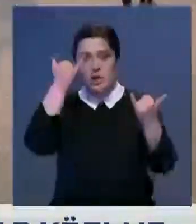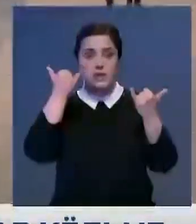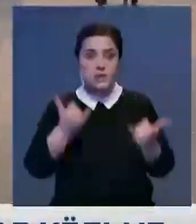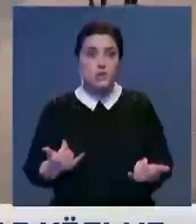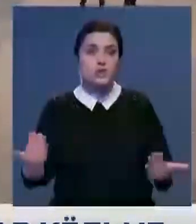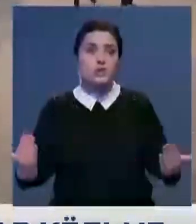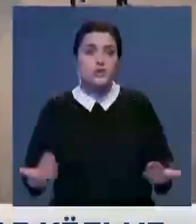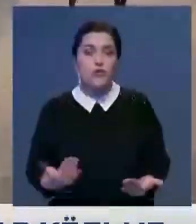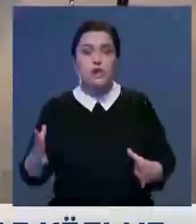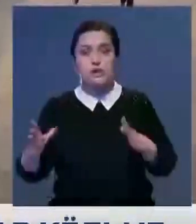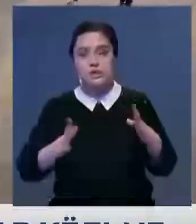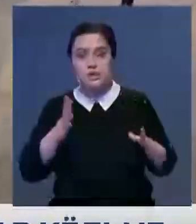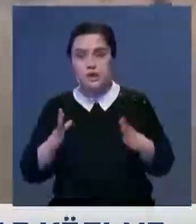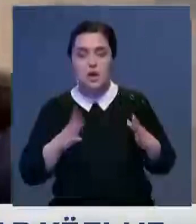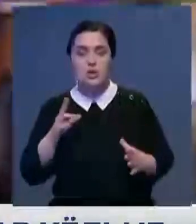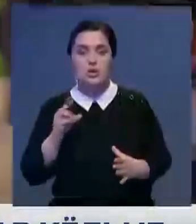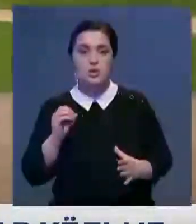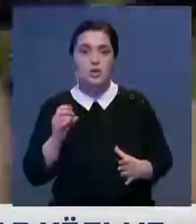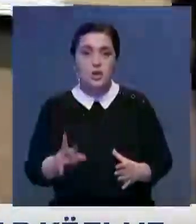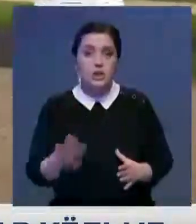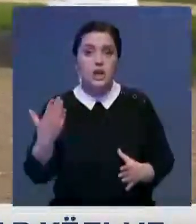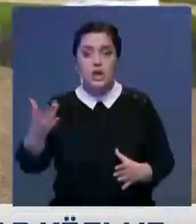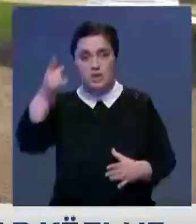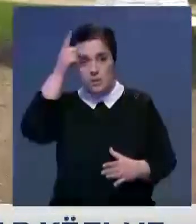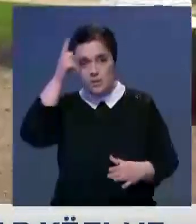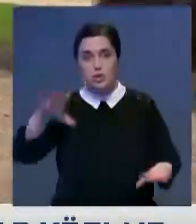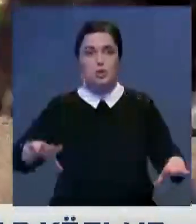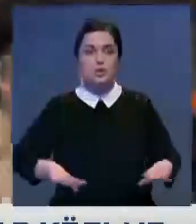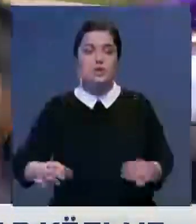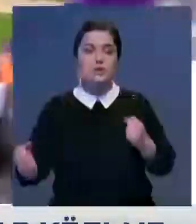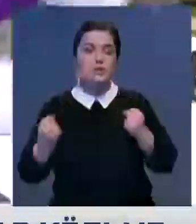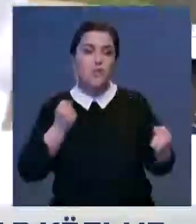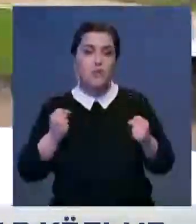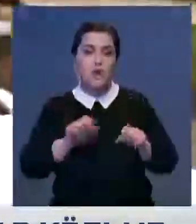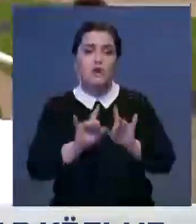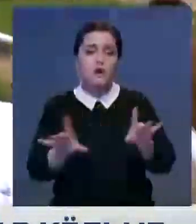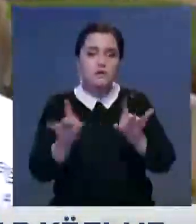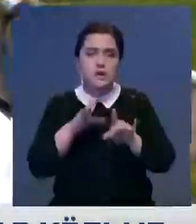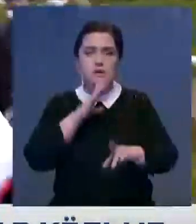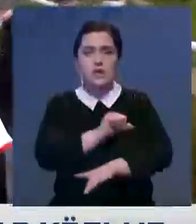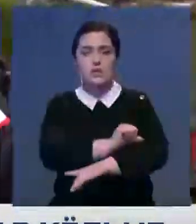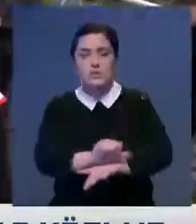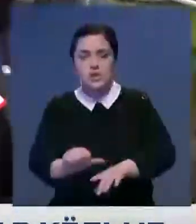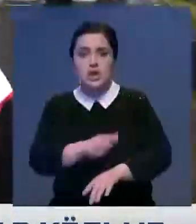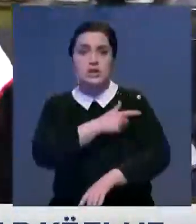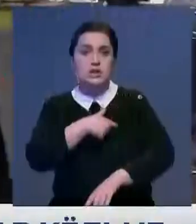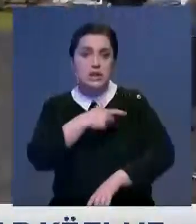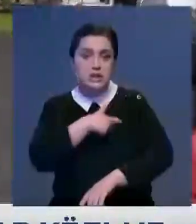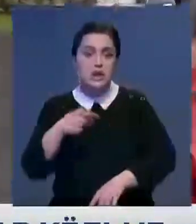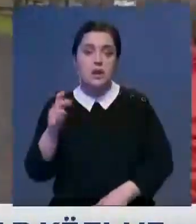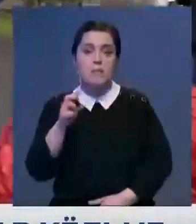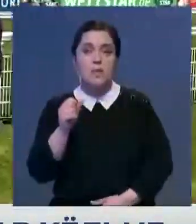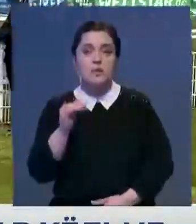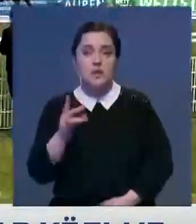и тренируется в Кёльне, на родине немецкого конного спорта. По словам зарубежных тренеров и спортивных обозревателей, Бауржан